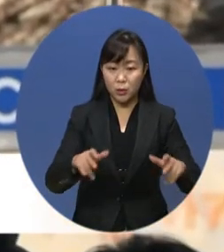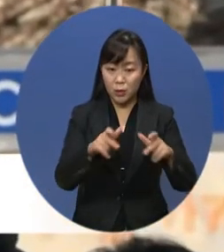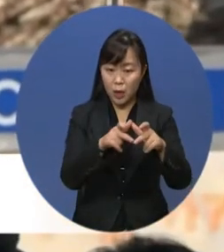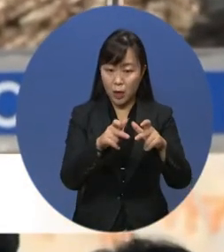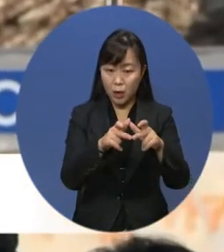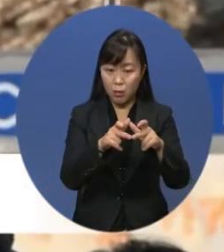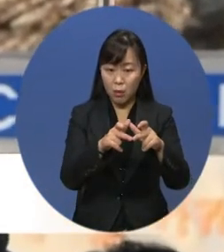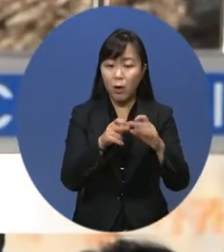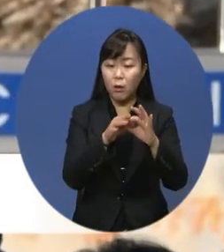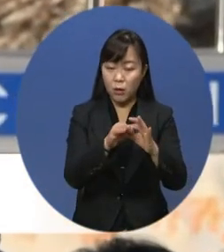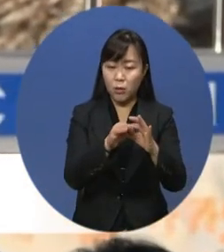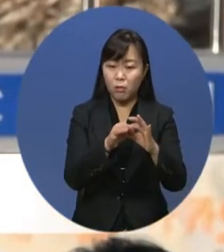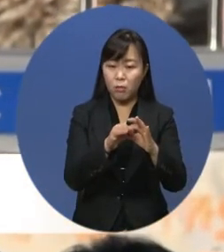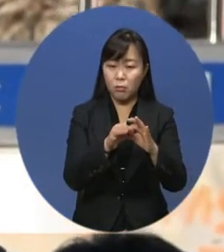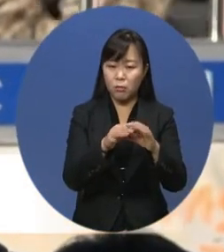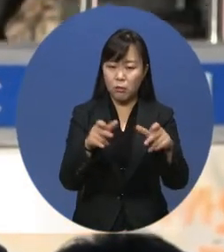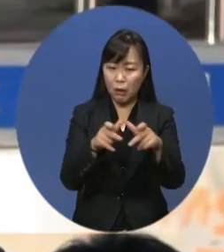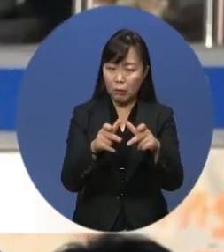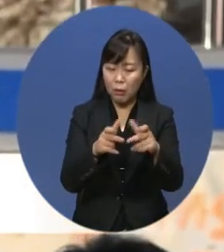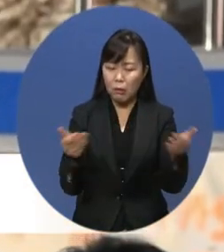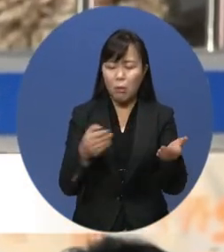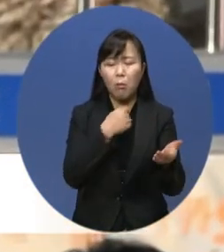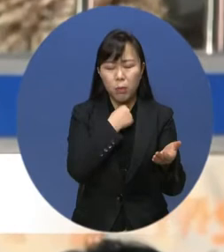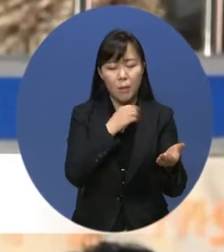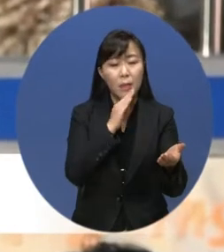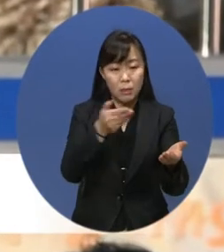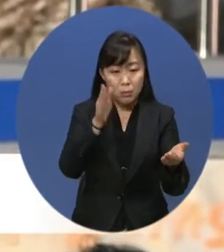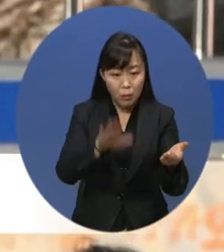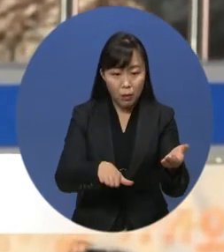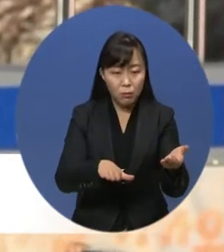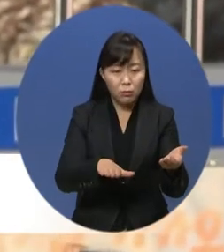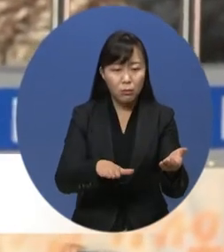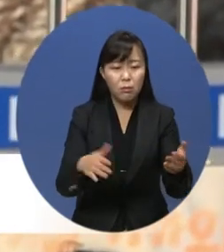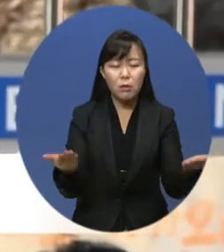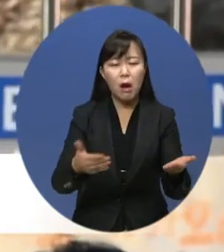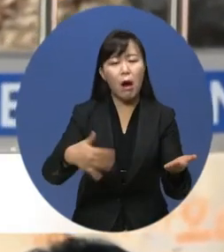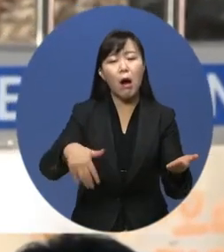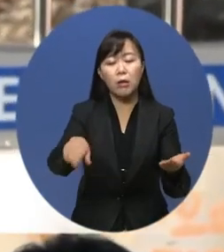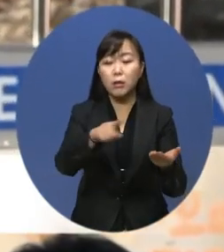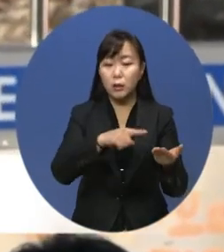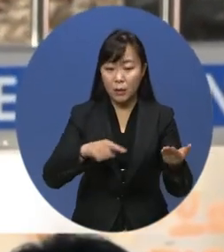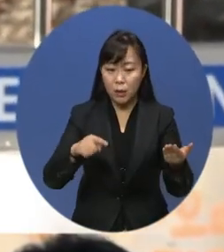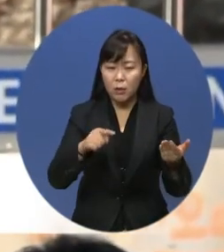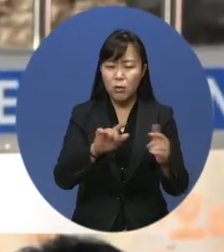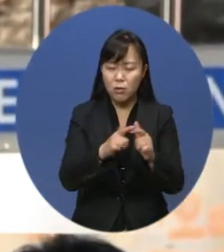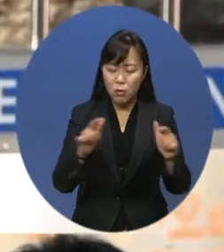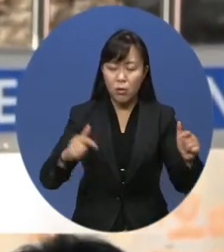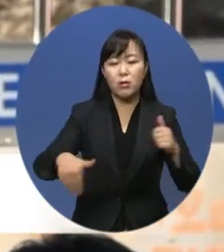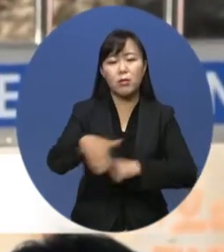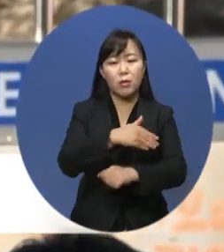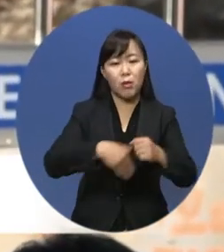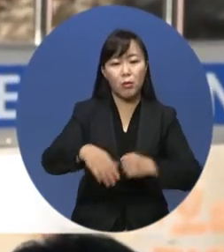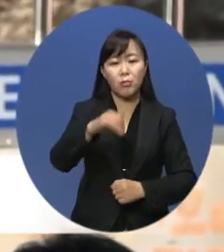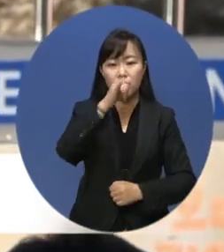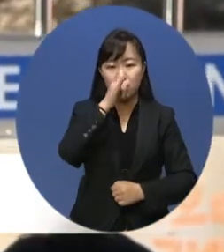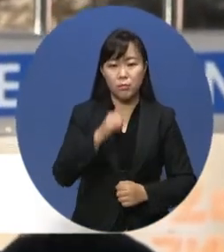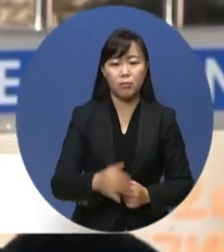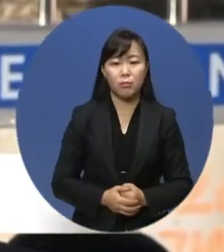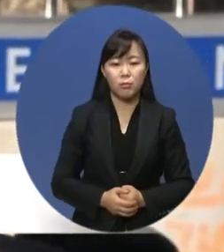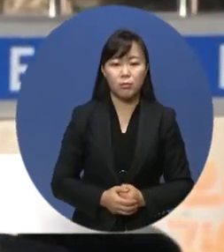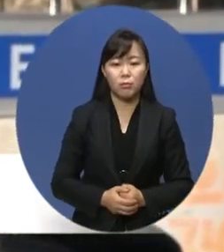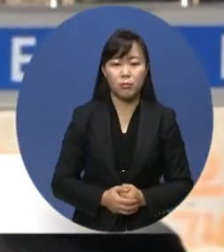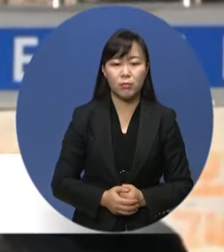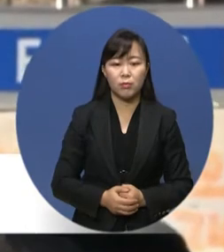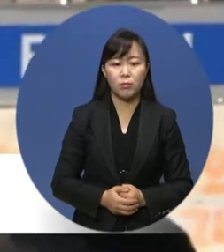노동권 관련해서 많은 장애인들이 일을 하고 싶지만 일하지 못하고 있는 그런 여러 가지 상황들이